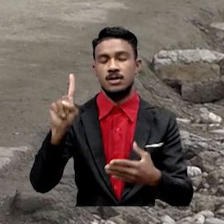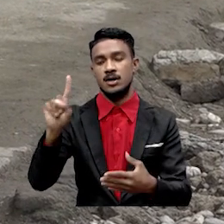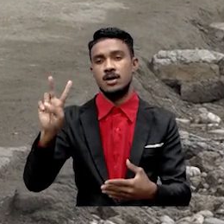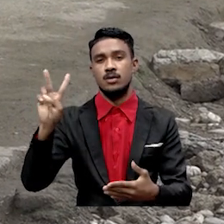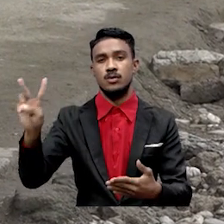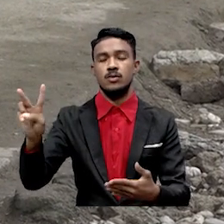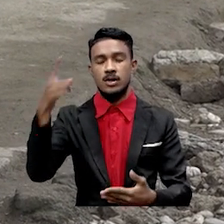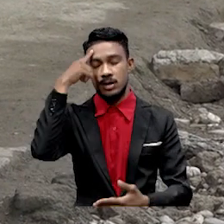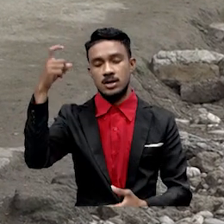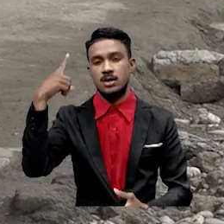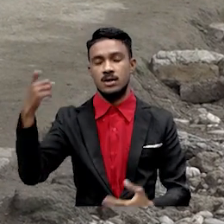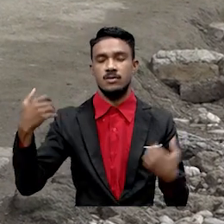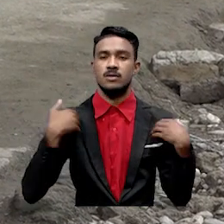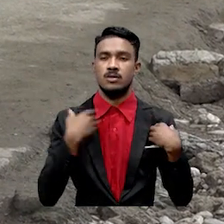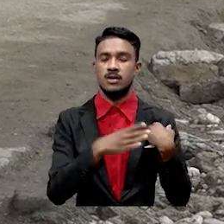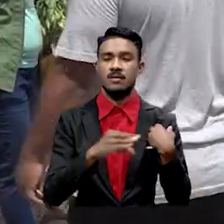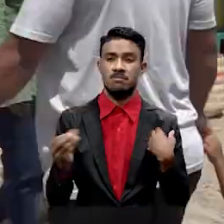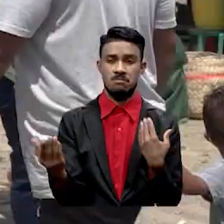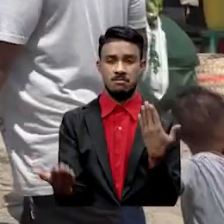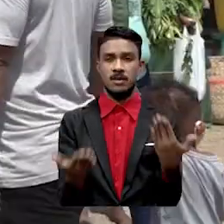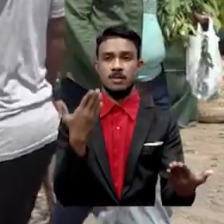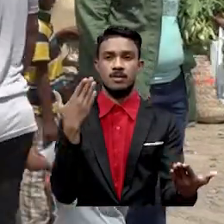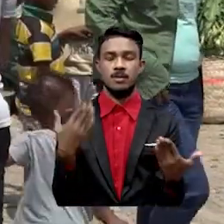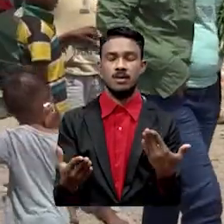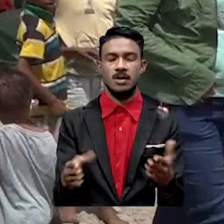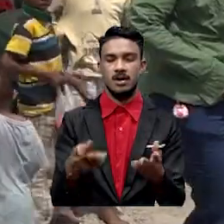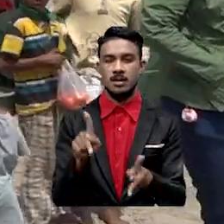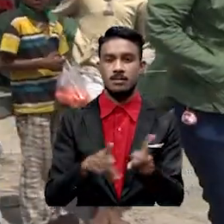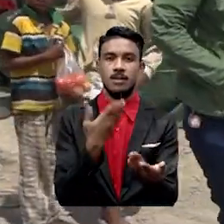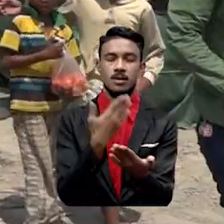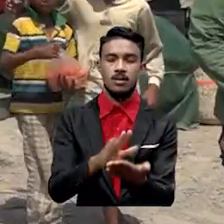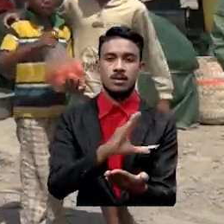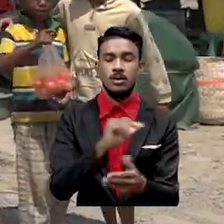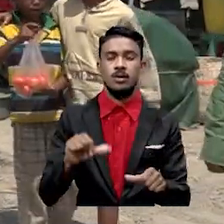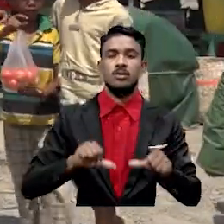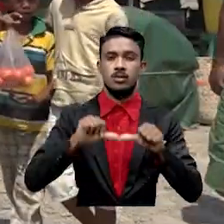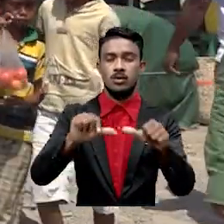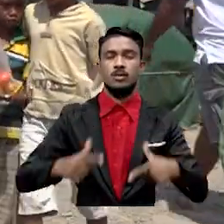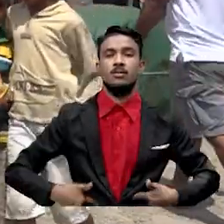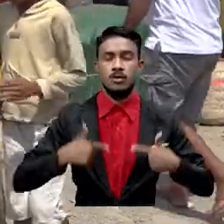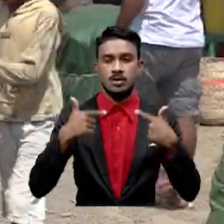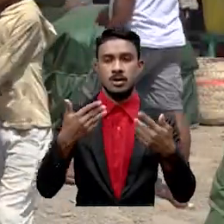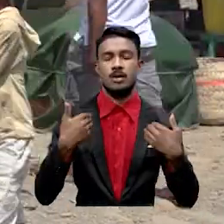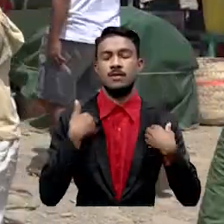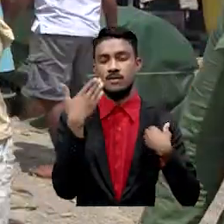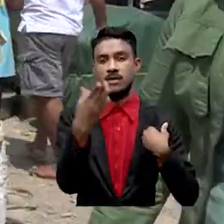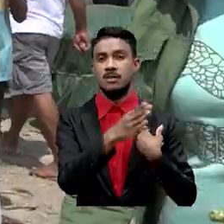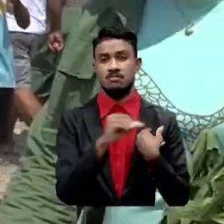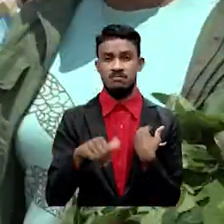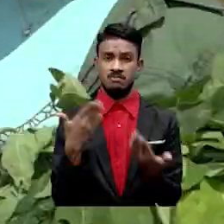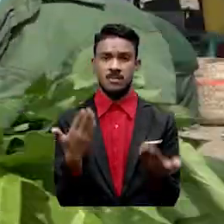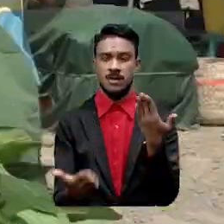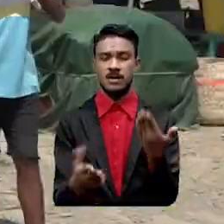lorong. Mai be nemos depende ba sorte. Será que ita continua tomoris ia sociedade ida ne? Será que ita